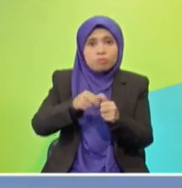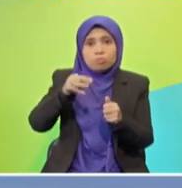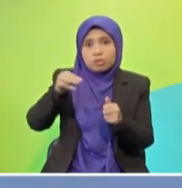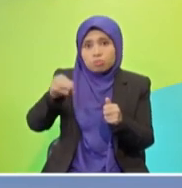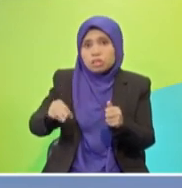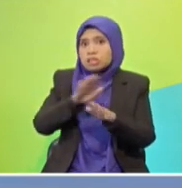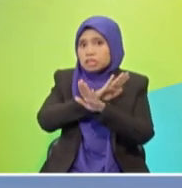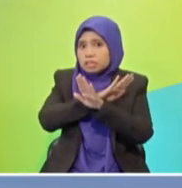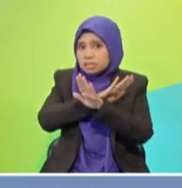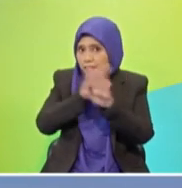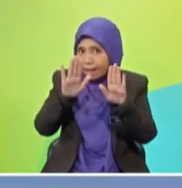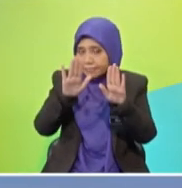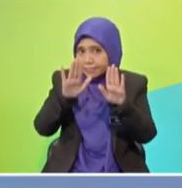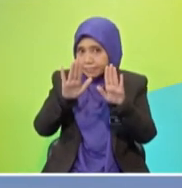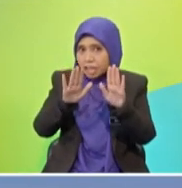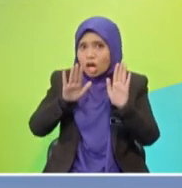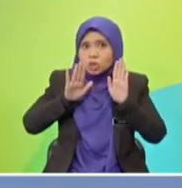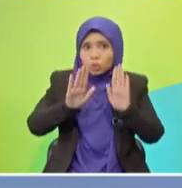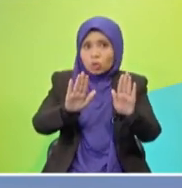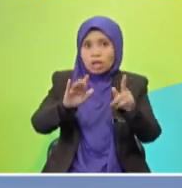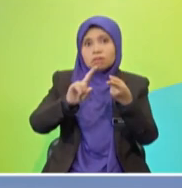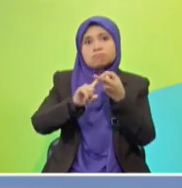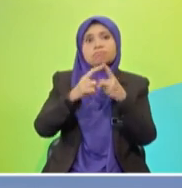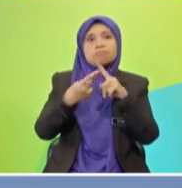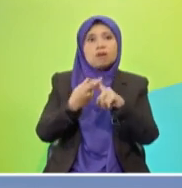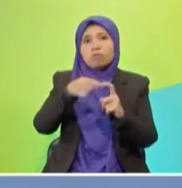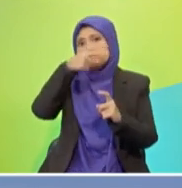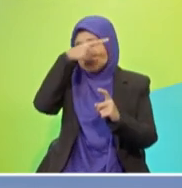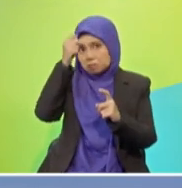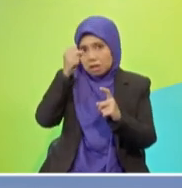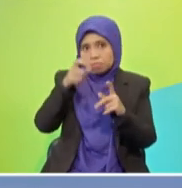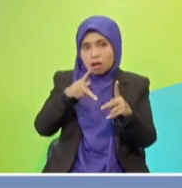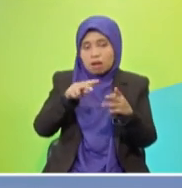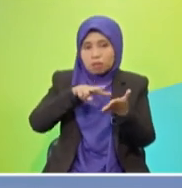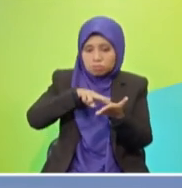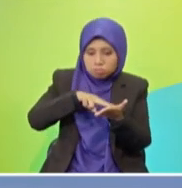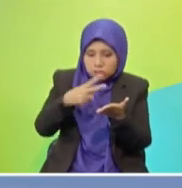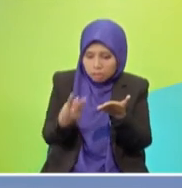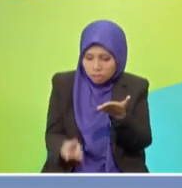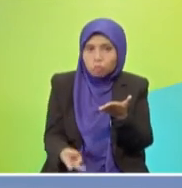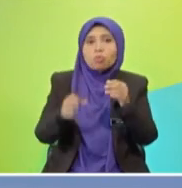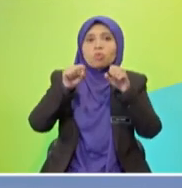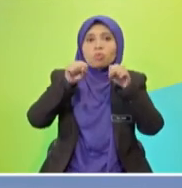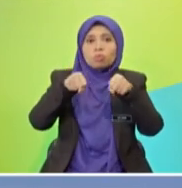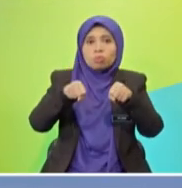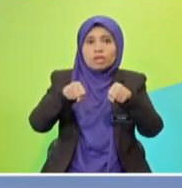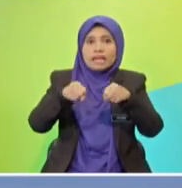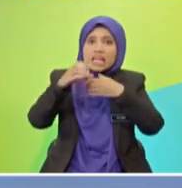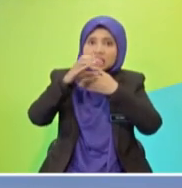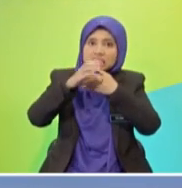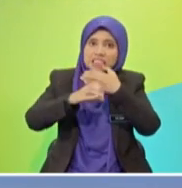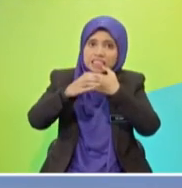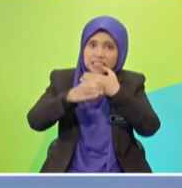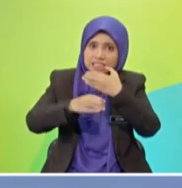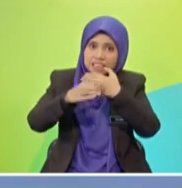jangan tolak kawan sempat kalau terjatuh boleh mengakibatkan kemalangan yang kecil boleh